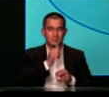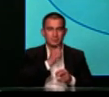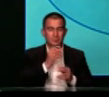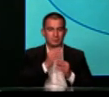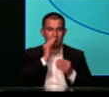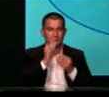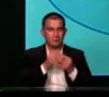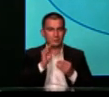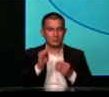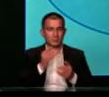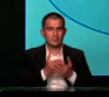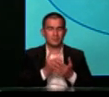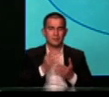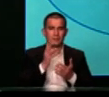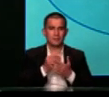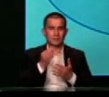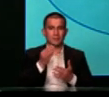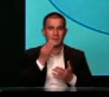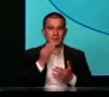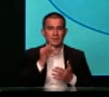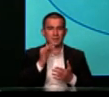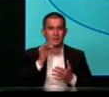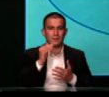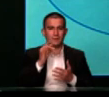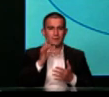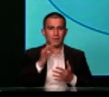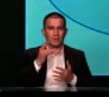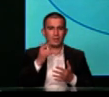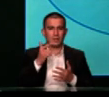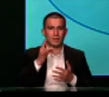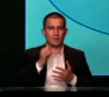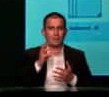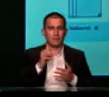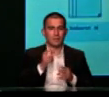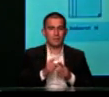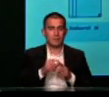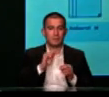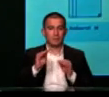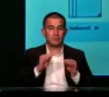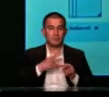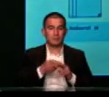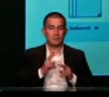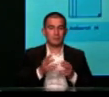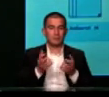keltirish, shifrogrammalar hosil qilish usullari bilan shug'ullanadi.